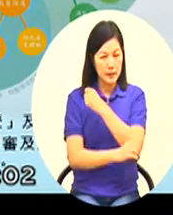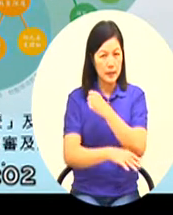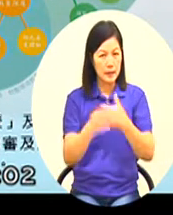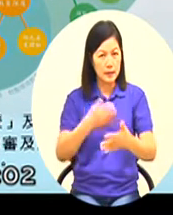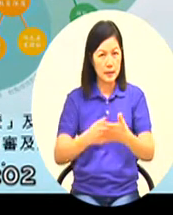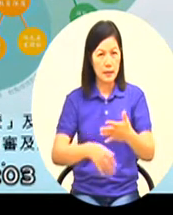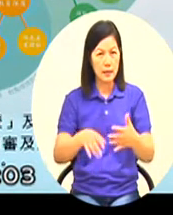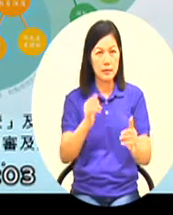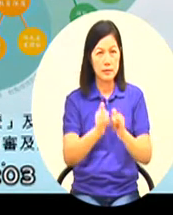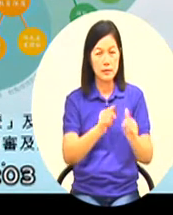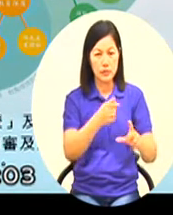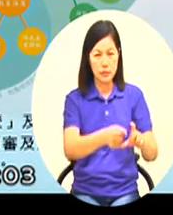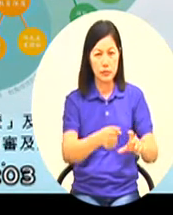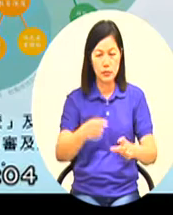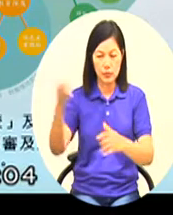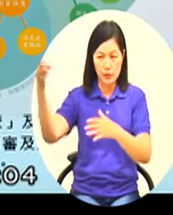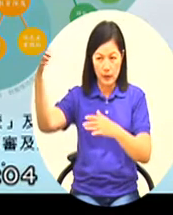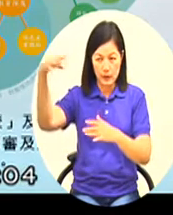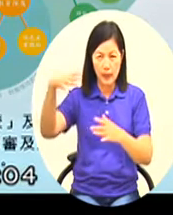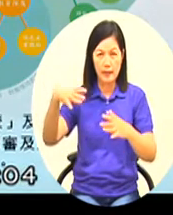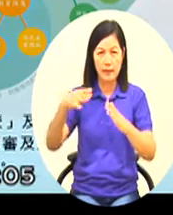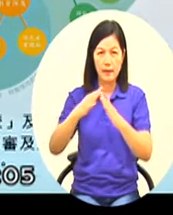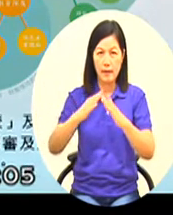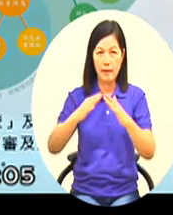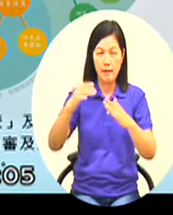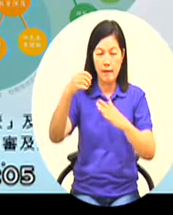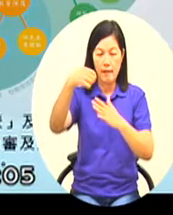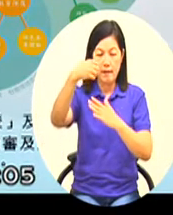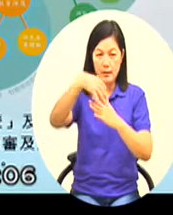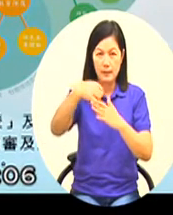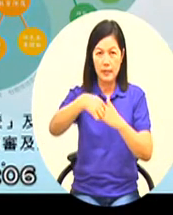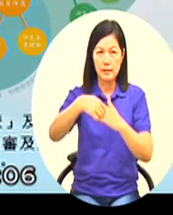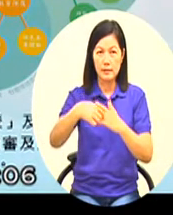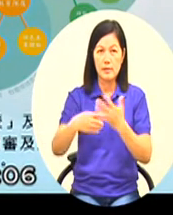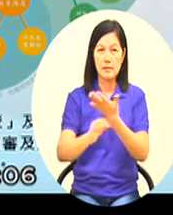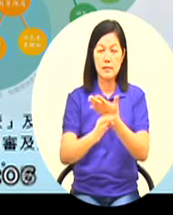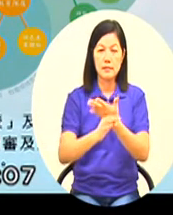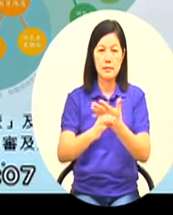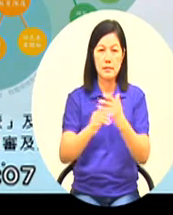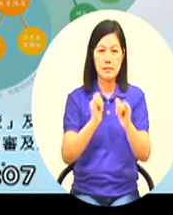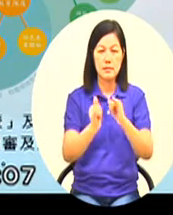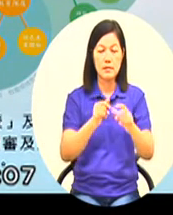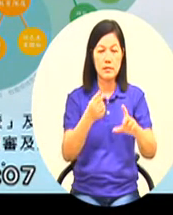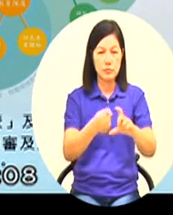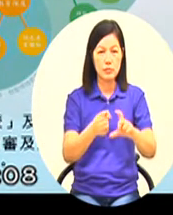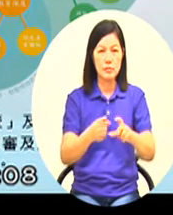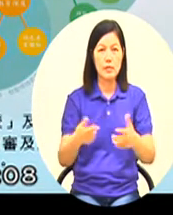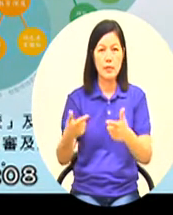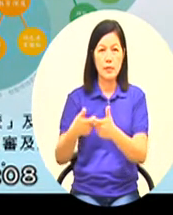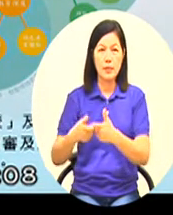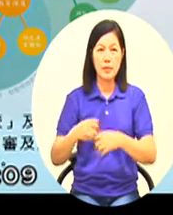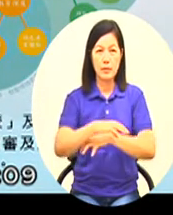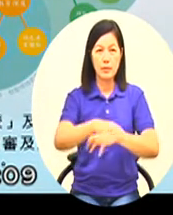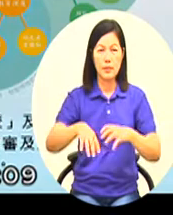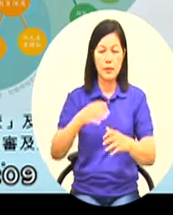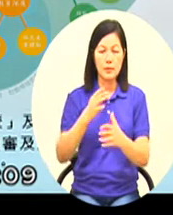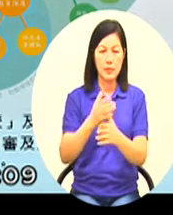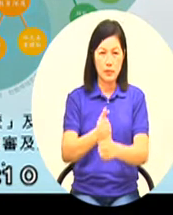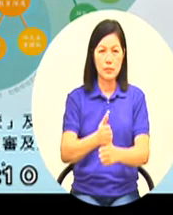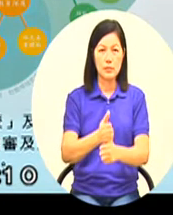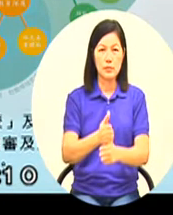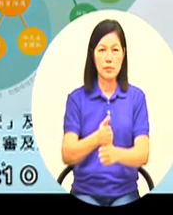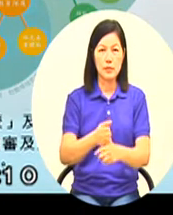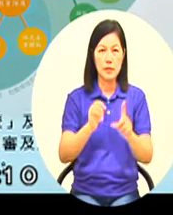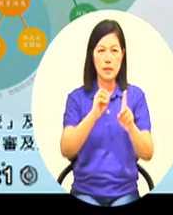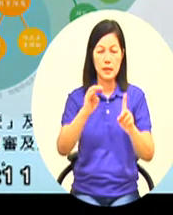太阳能的光电的系统的示范的社区。那配合环保署有关于就是104年台美